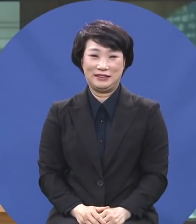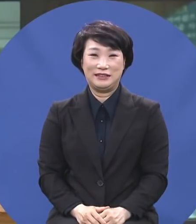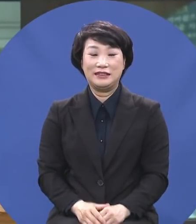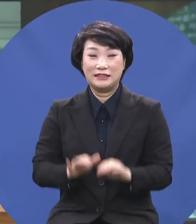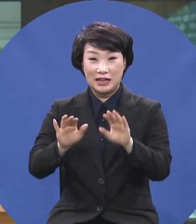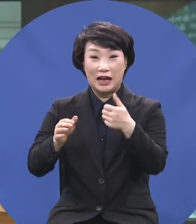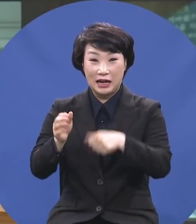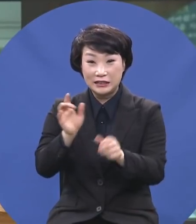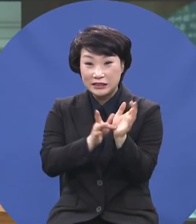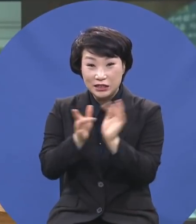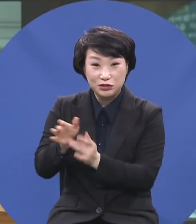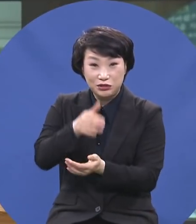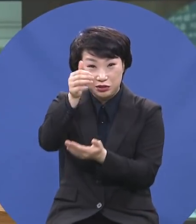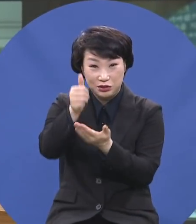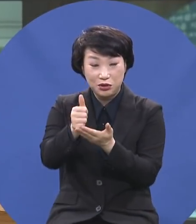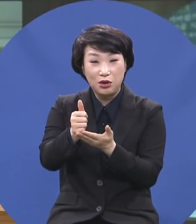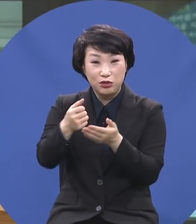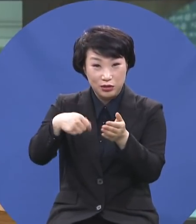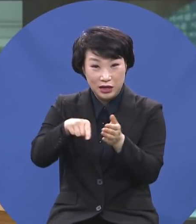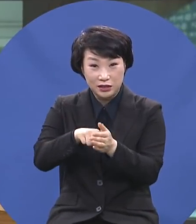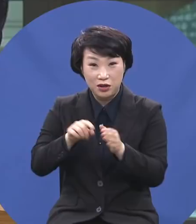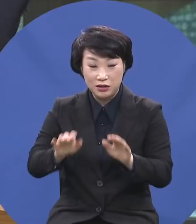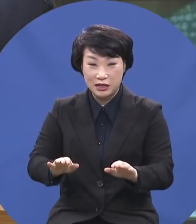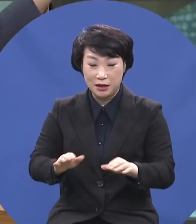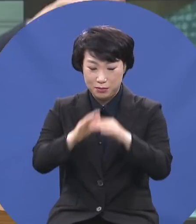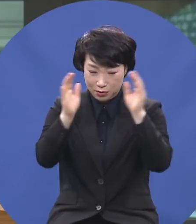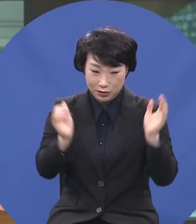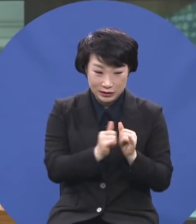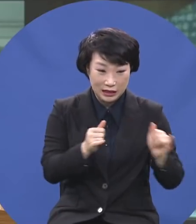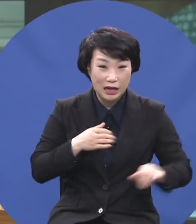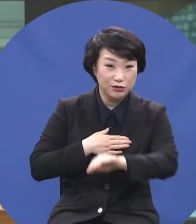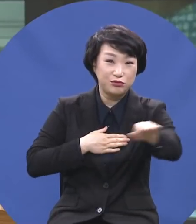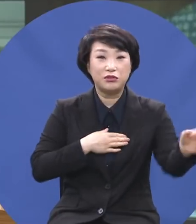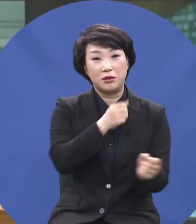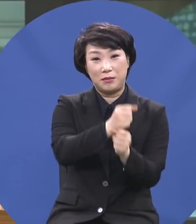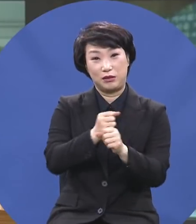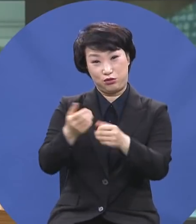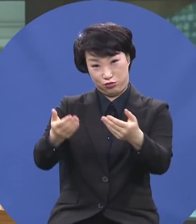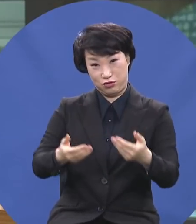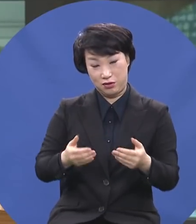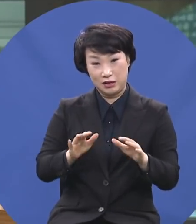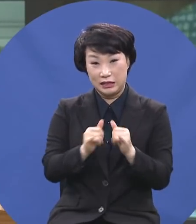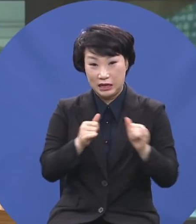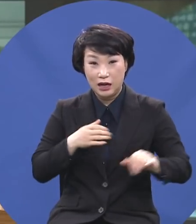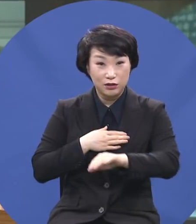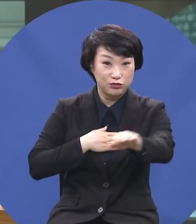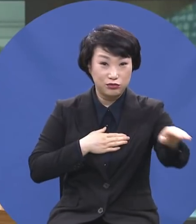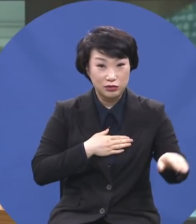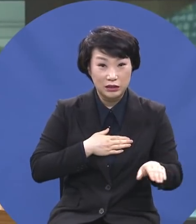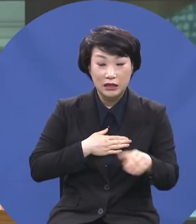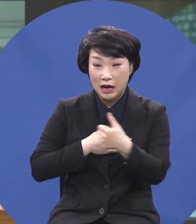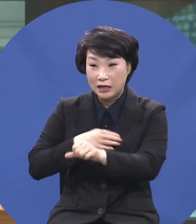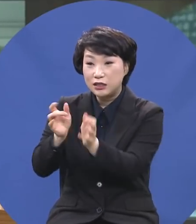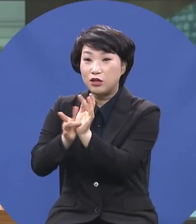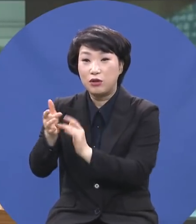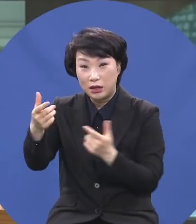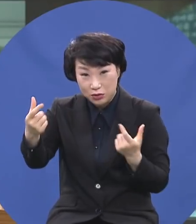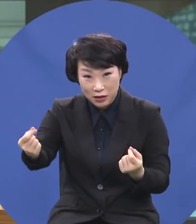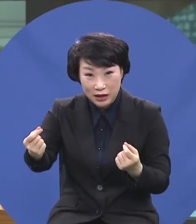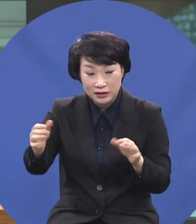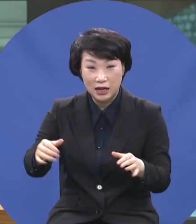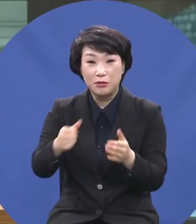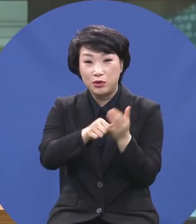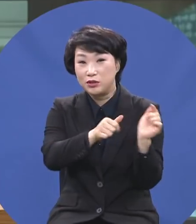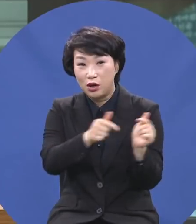하나님께서는 아들 예수 그리스도를 위해서 이렇게 인류를 지으시고 인류도 아들과 같은